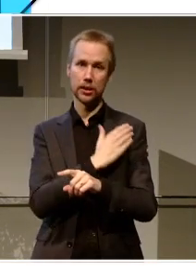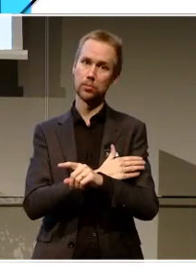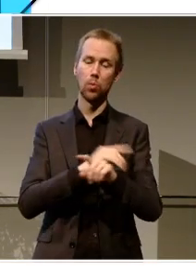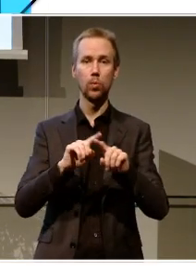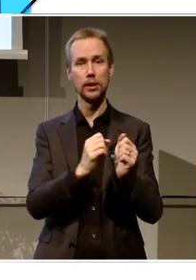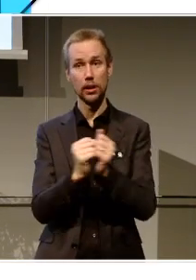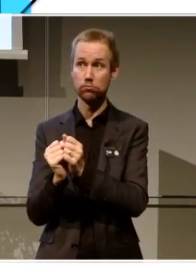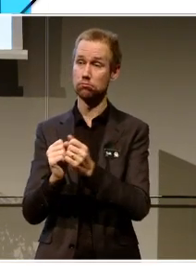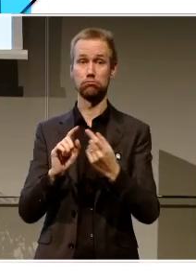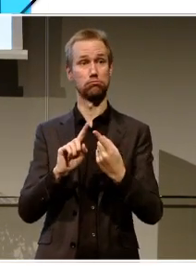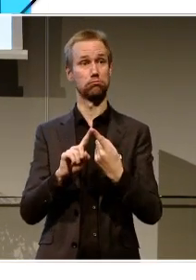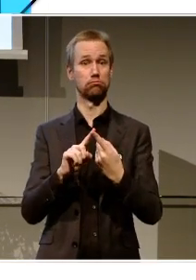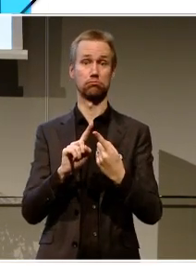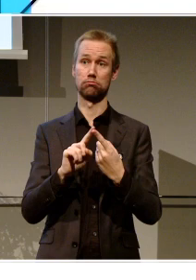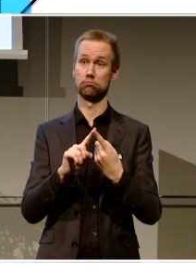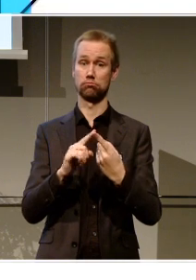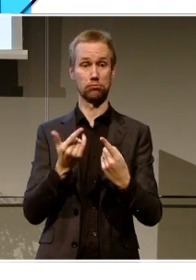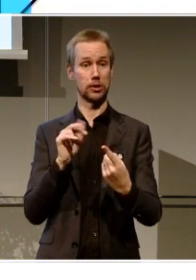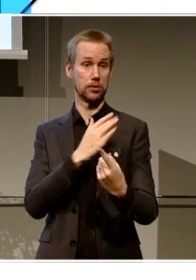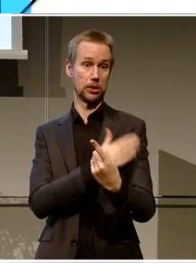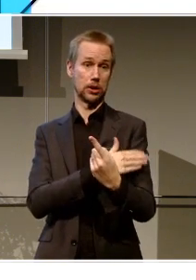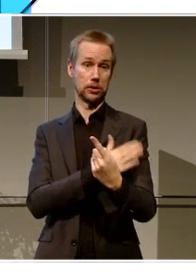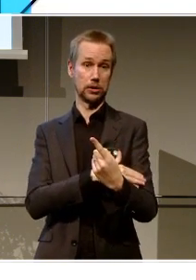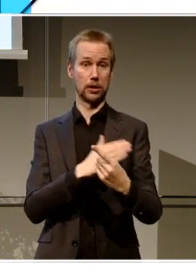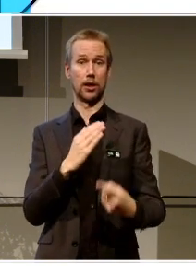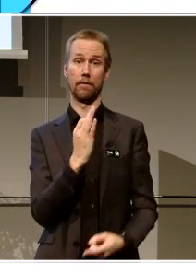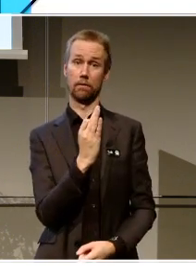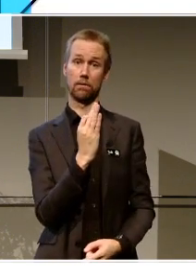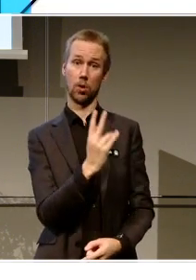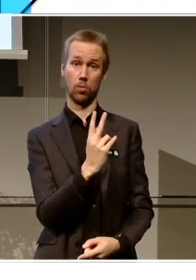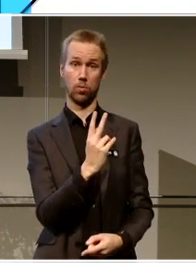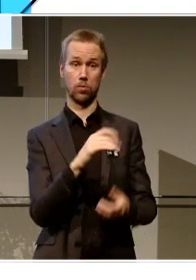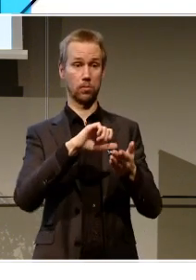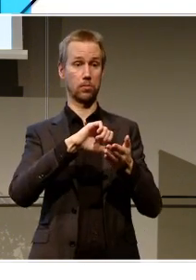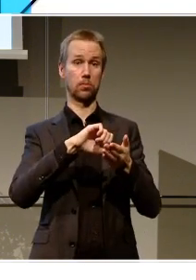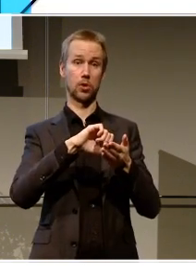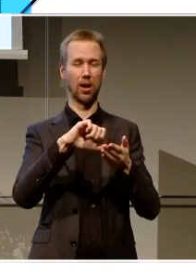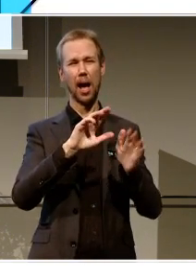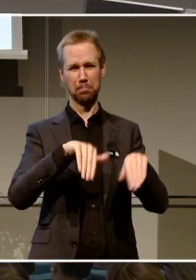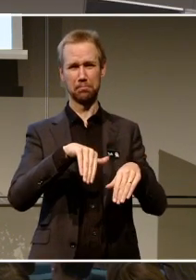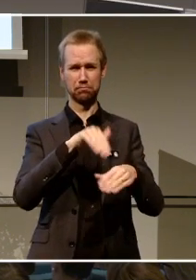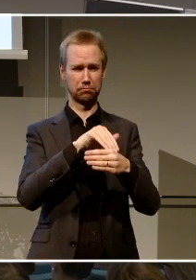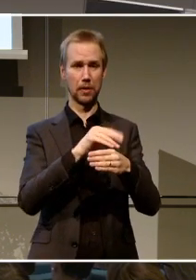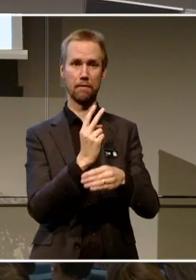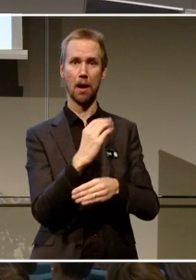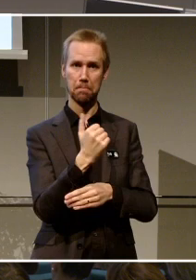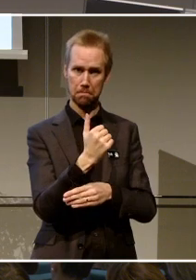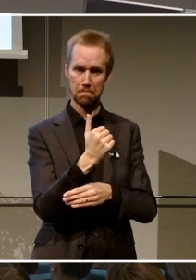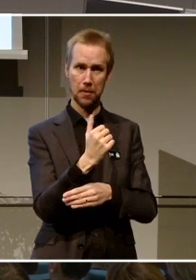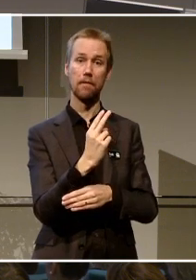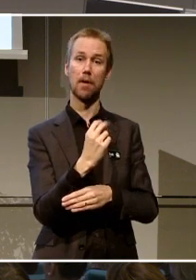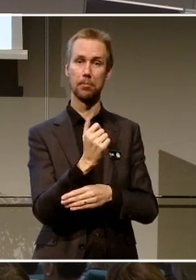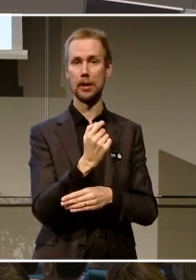sätt. Det kan vara sådana tjänster som att vi får utbetalningar av Försäkringskassan när vi har gått in och anmält VAB. VAB är faktiskt ett litet